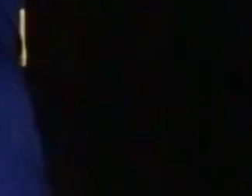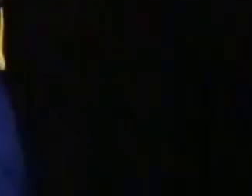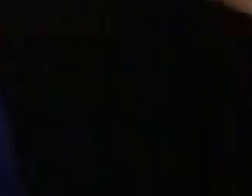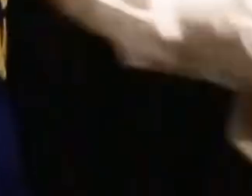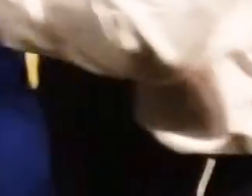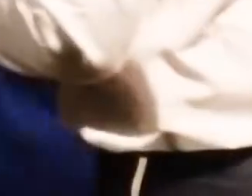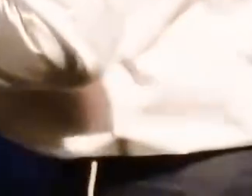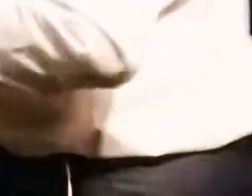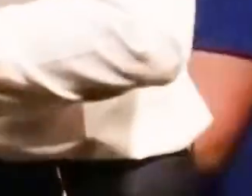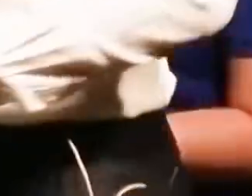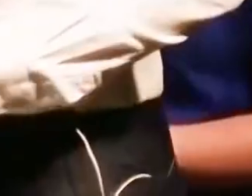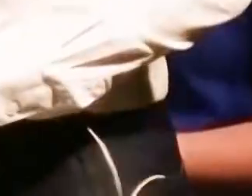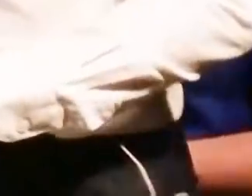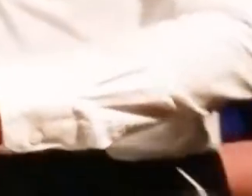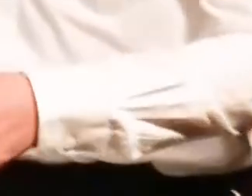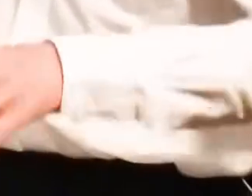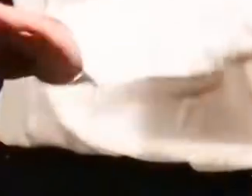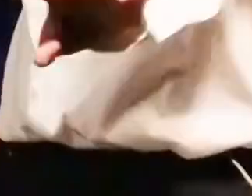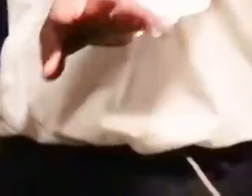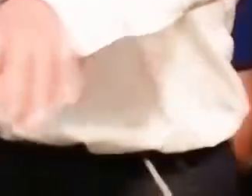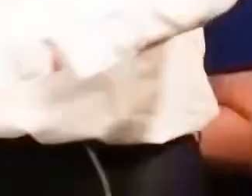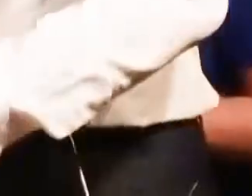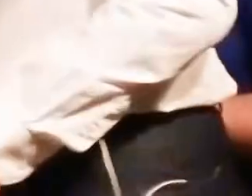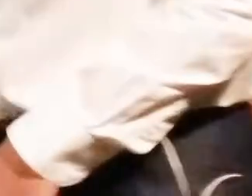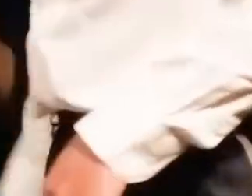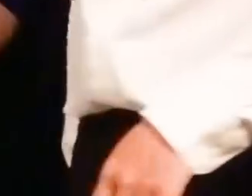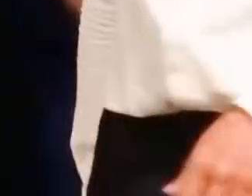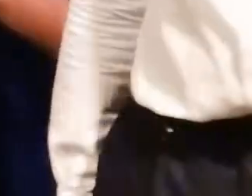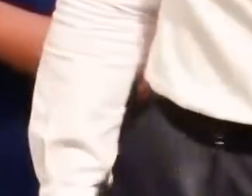哦，真是。